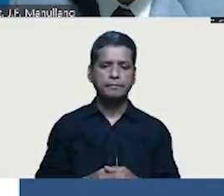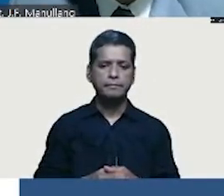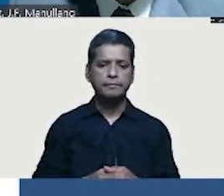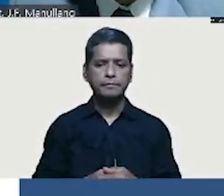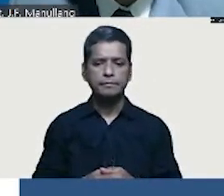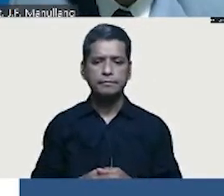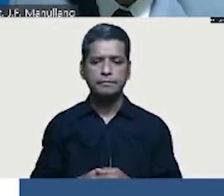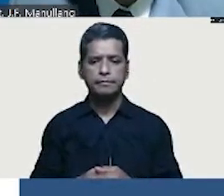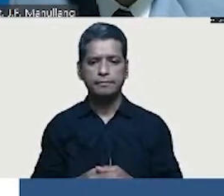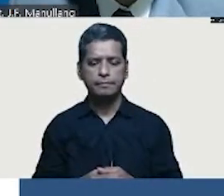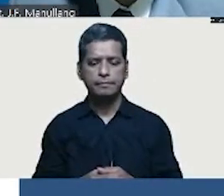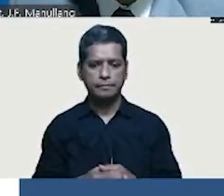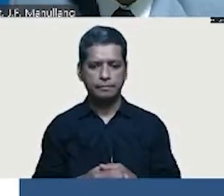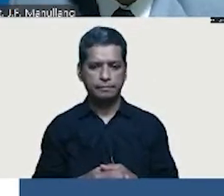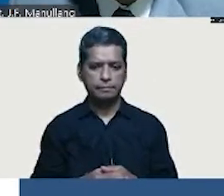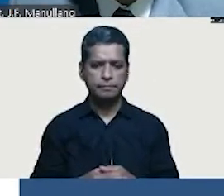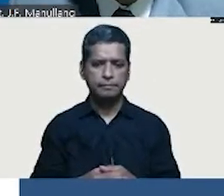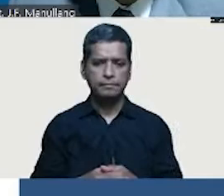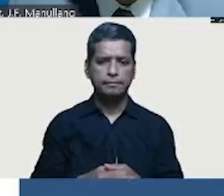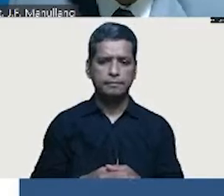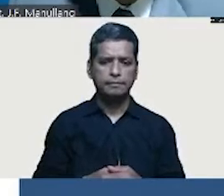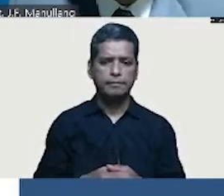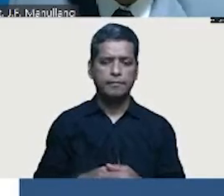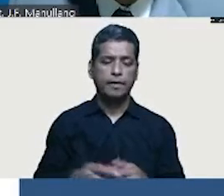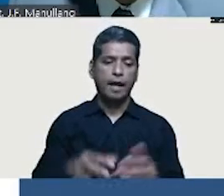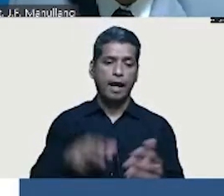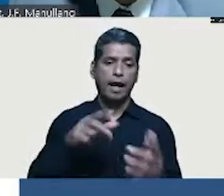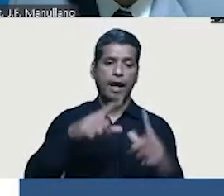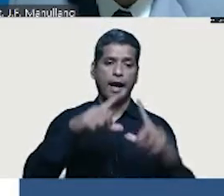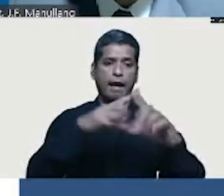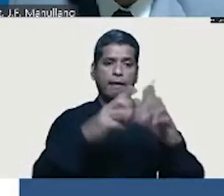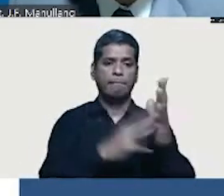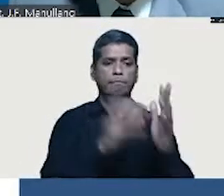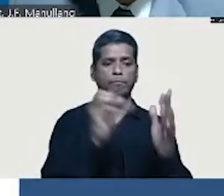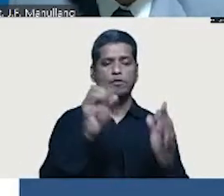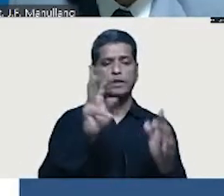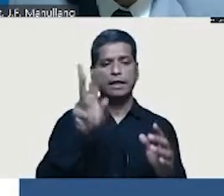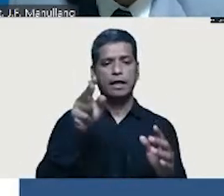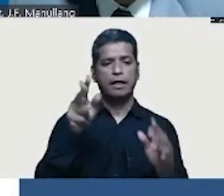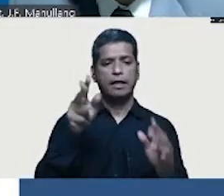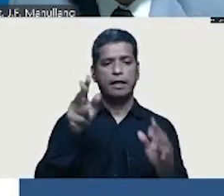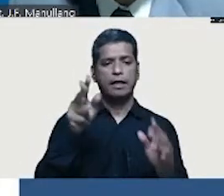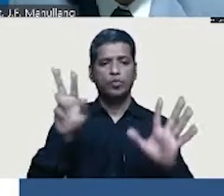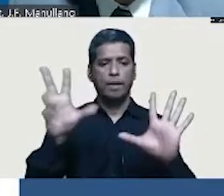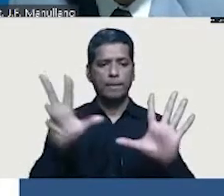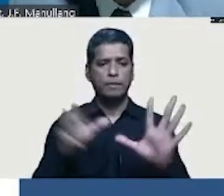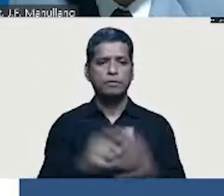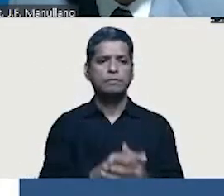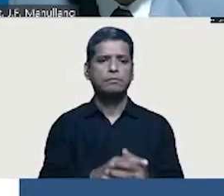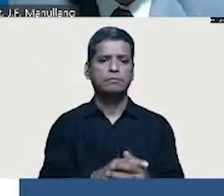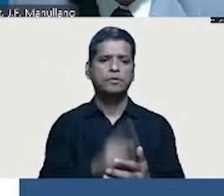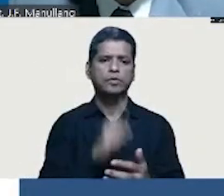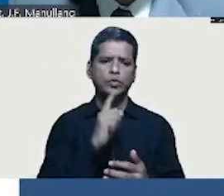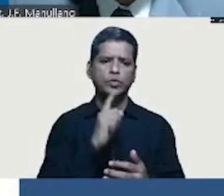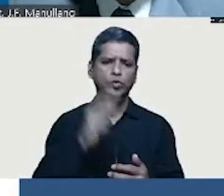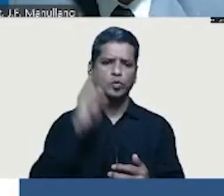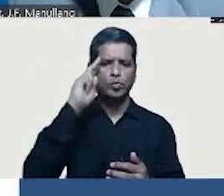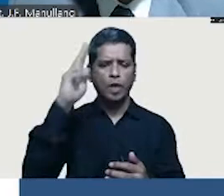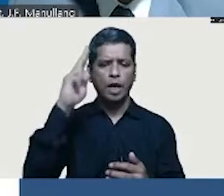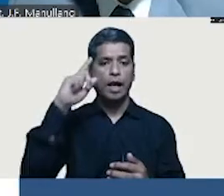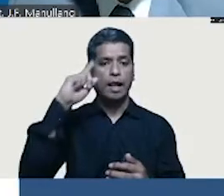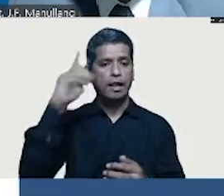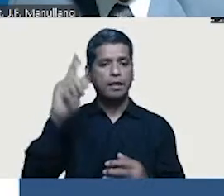menegaskan ya di dalam Amos tiga itu jam delapan dia bilang apa lungguh Tuhan Allah tidak berbuat